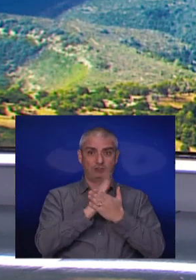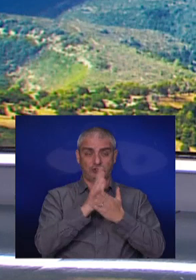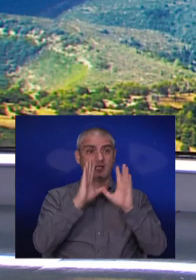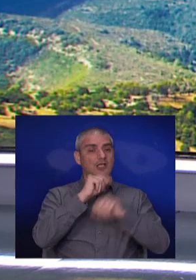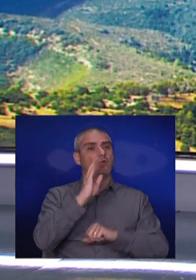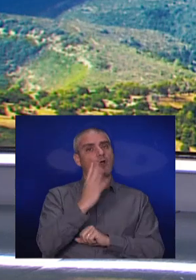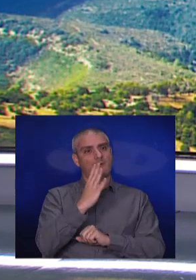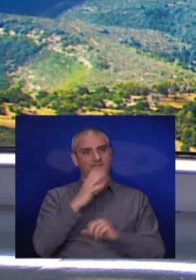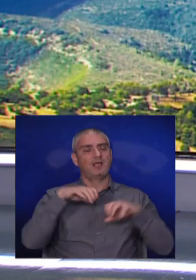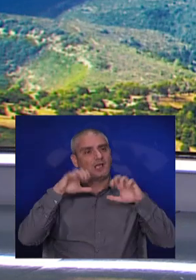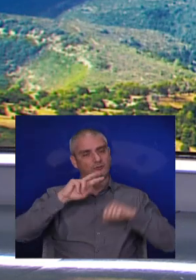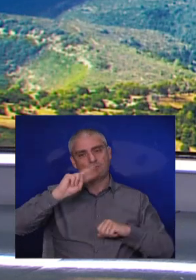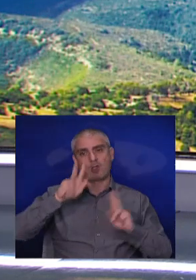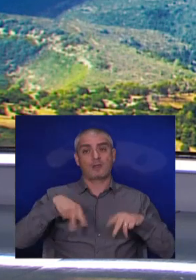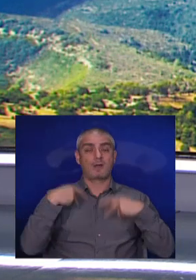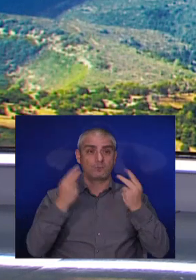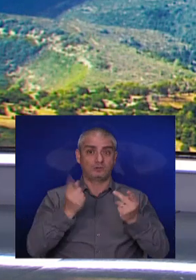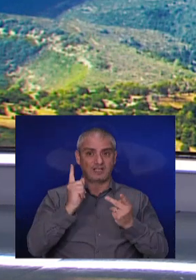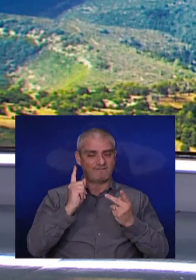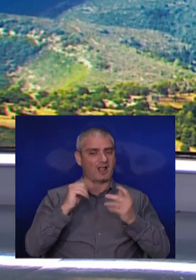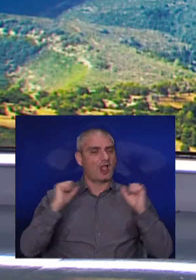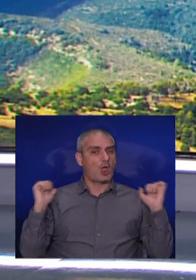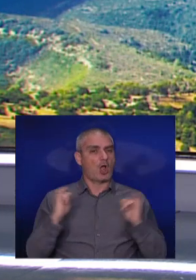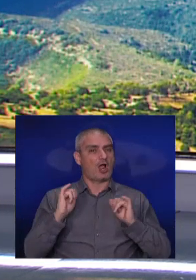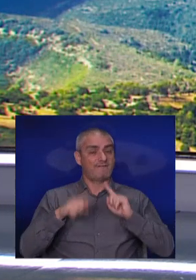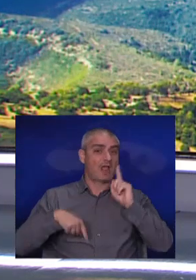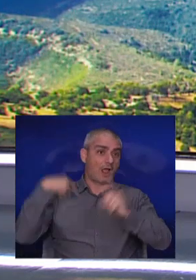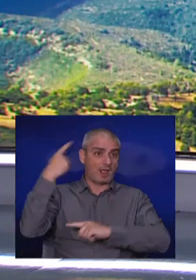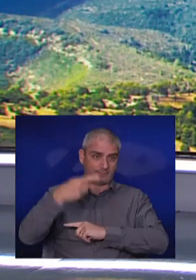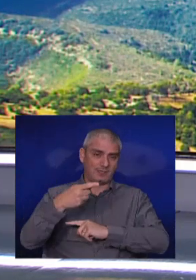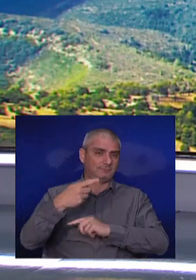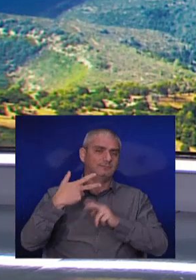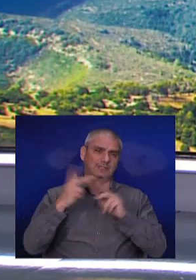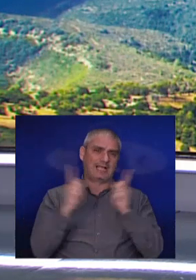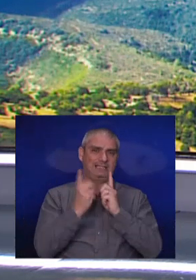רביעי הגשם שוב חוזר, אבל המערכת החורפית הבאה צפויה להיות קצרה יותר.